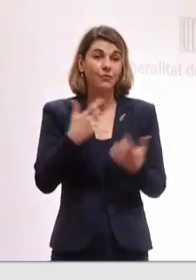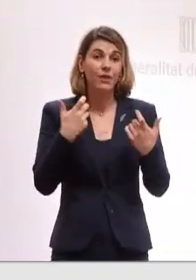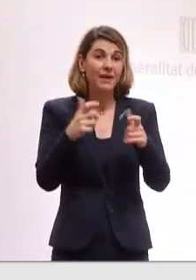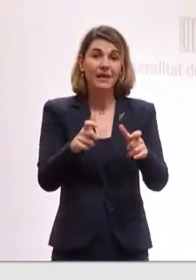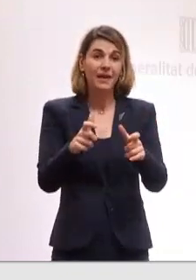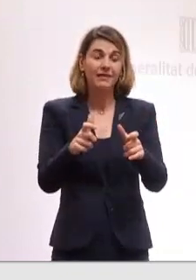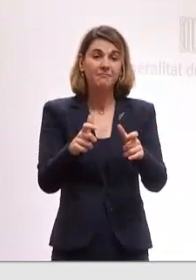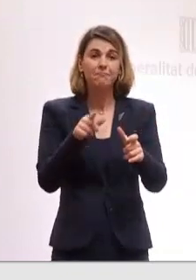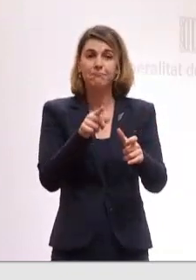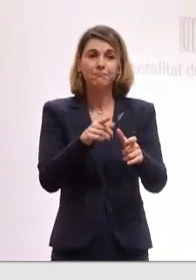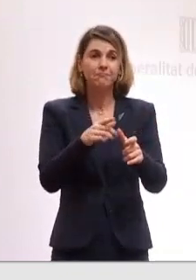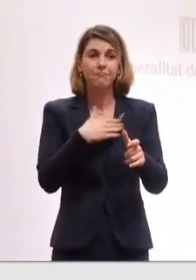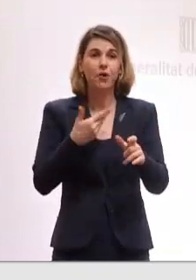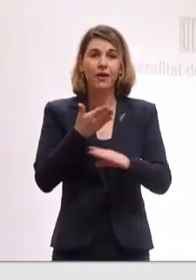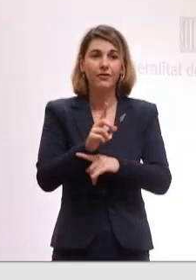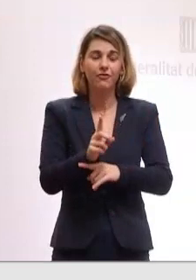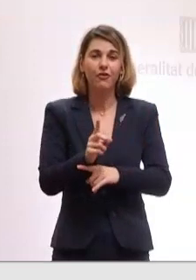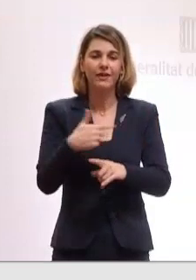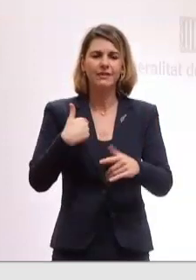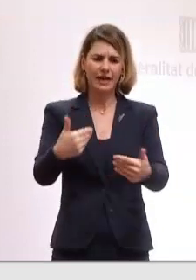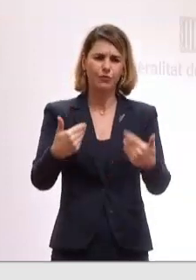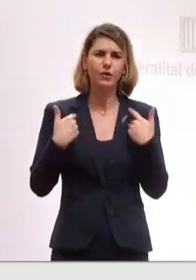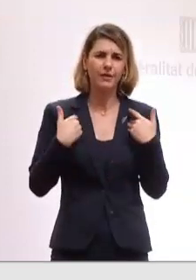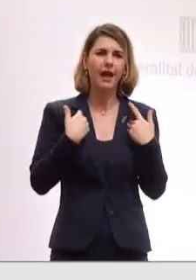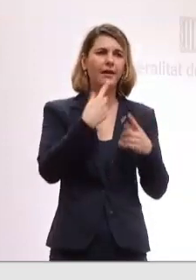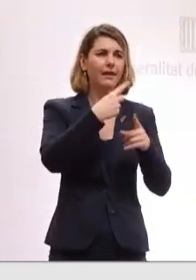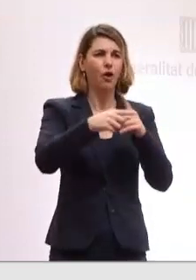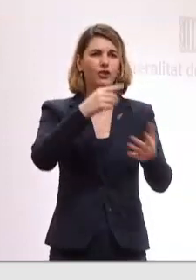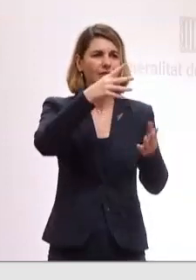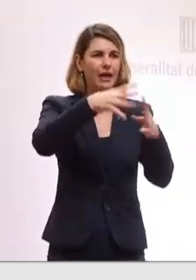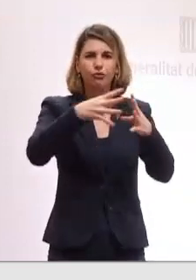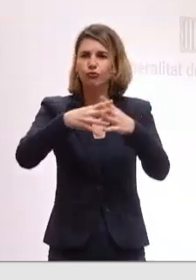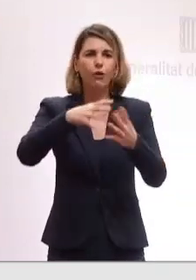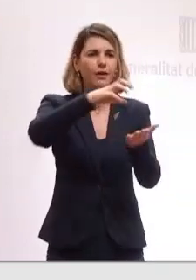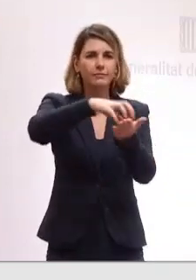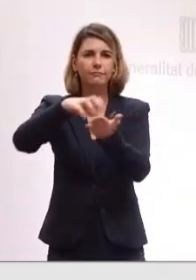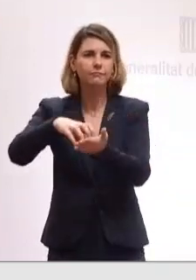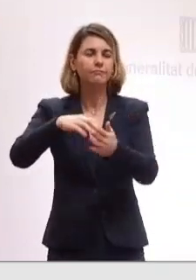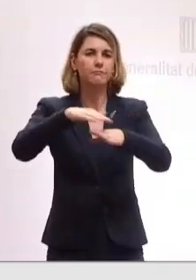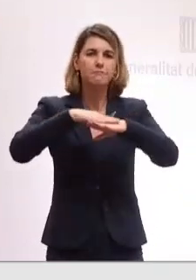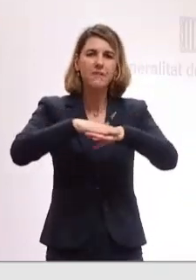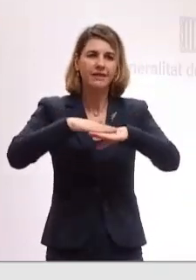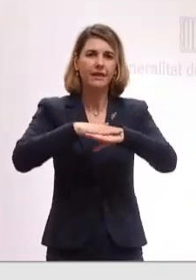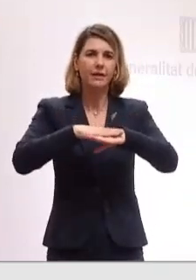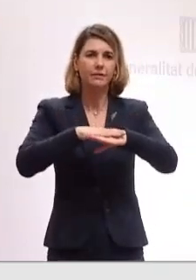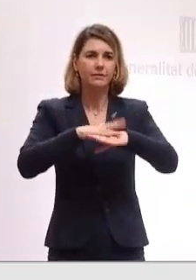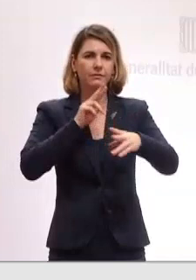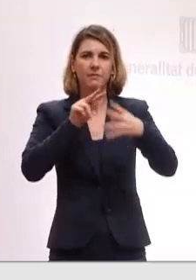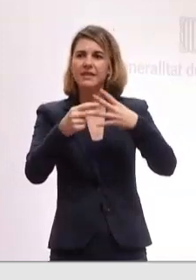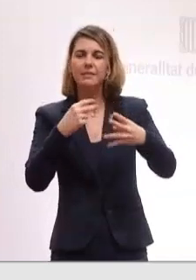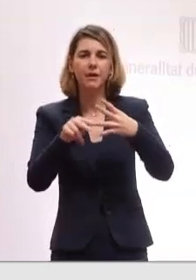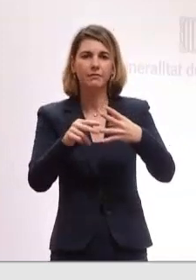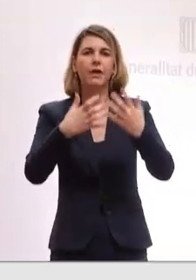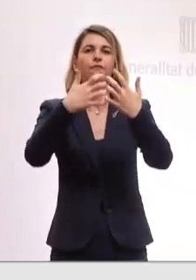departament que té la responsabilitat de que funcionin aquestes estructures bàsiques, aquestes infraestructures invisibles